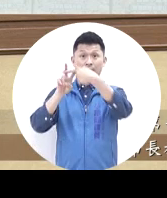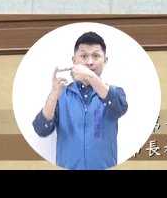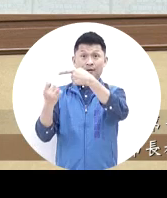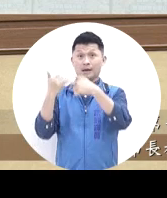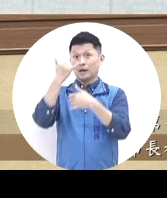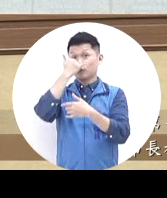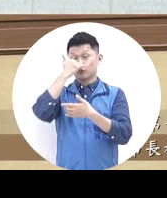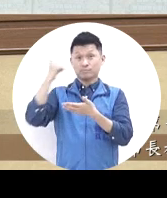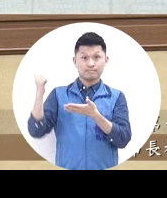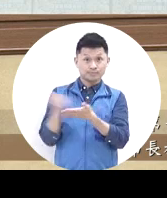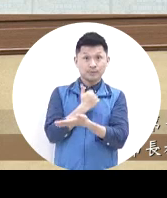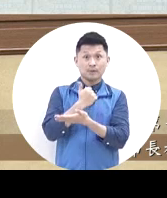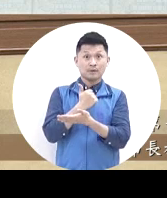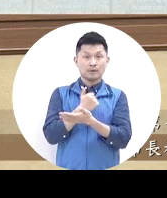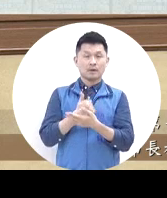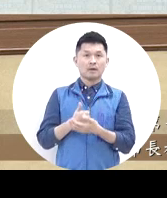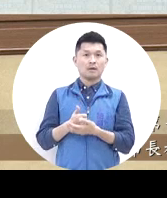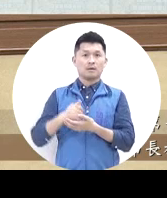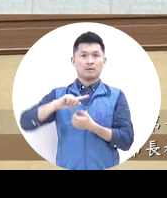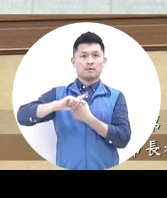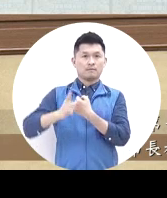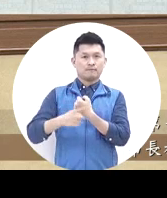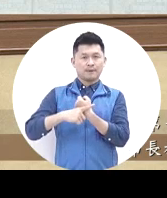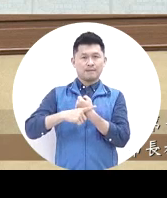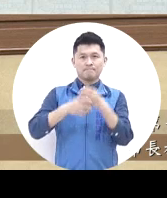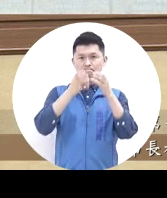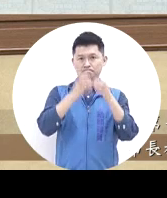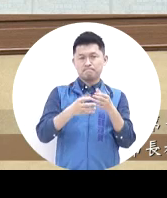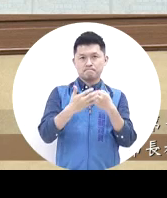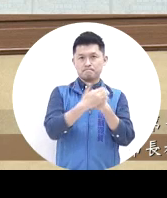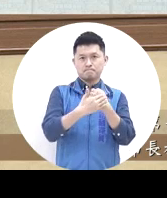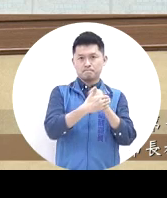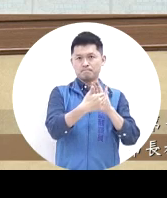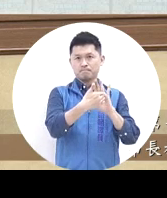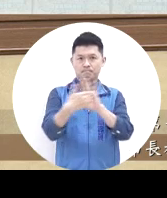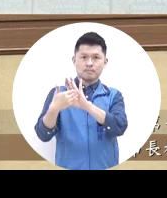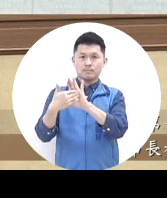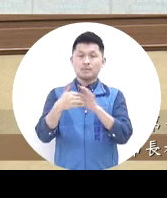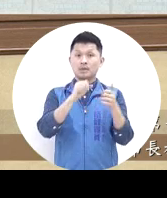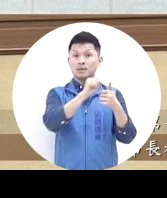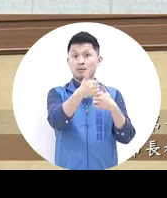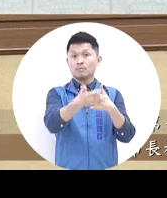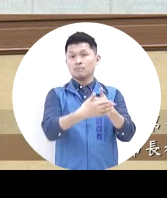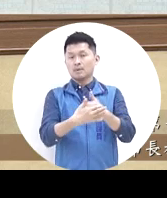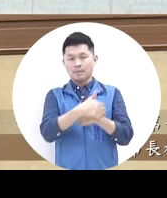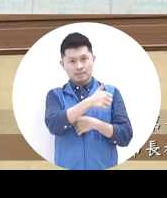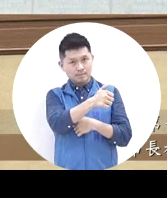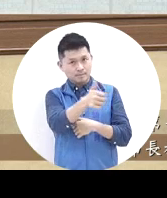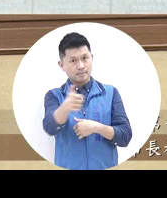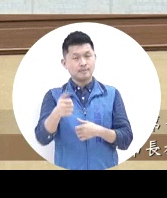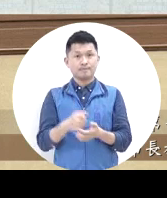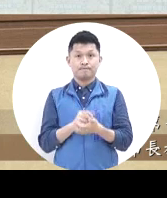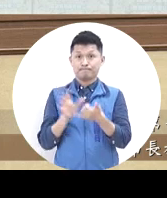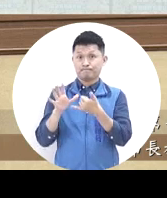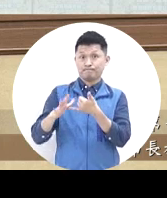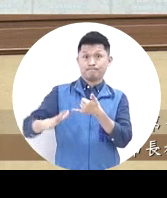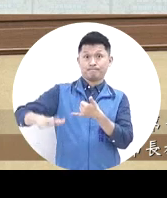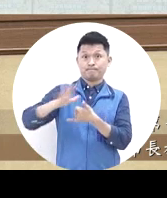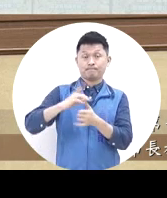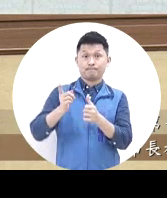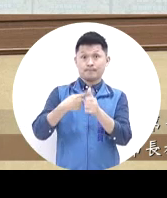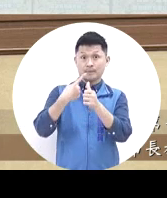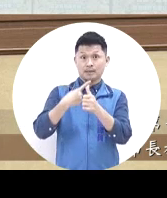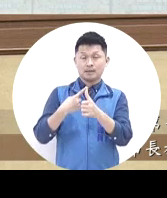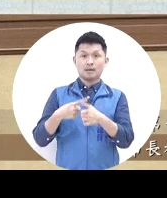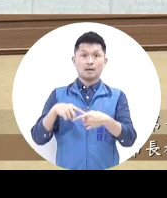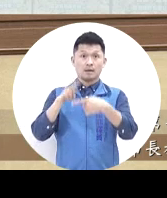从立法前面的保护，也谢谢议员的帮忙，率我们全国之先将莱克多巴